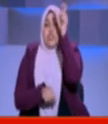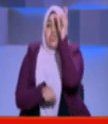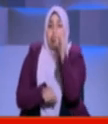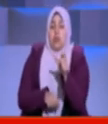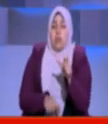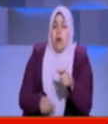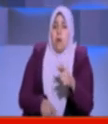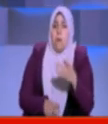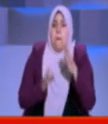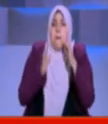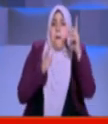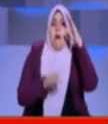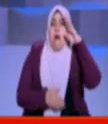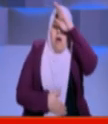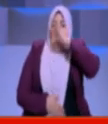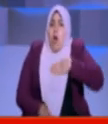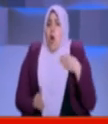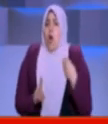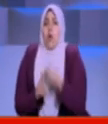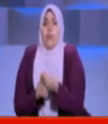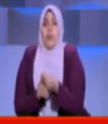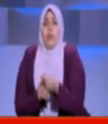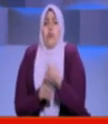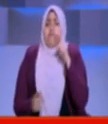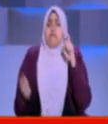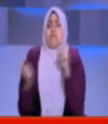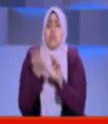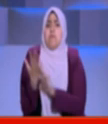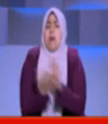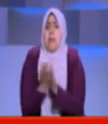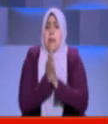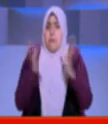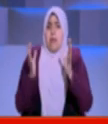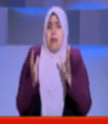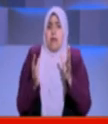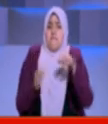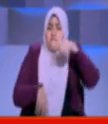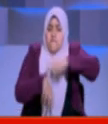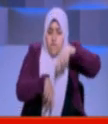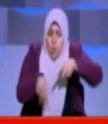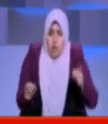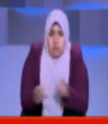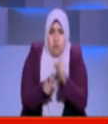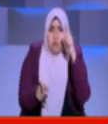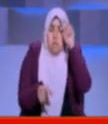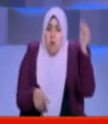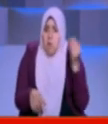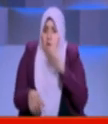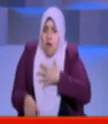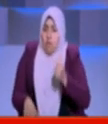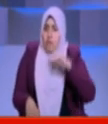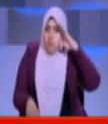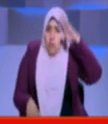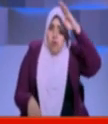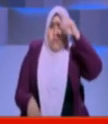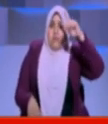النزيهة المثقفة التي يتعين عليها أن تتصدى لمهام كبيرة بعد سجالات حادة بين الكتل السياسية بحسب التعبير